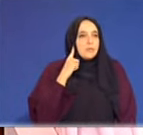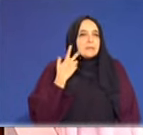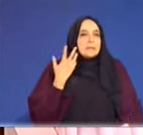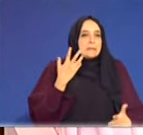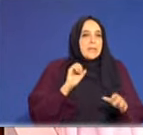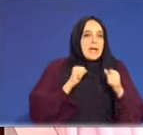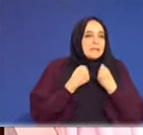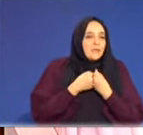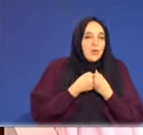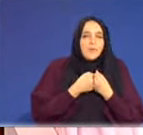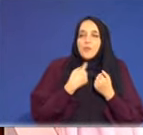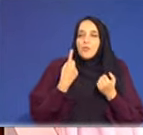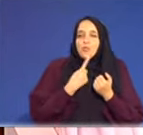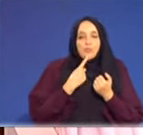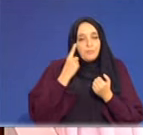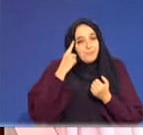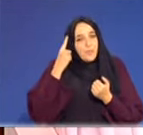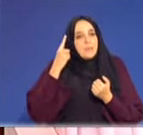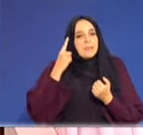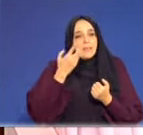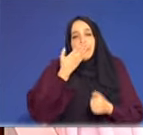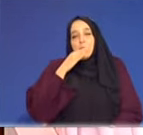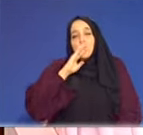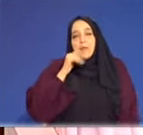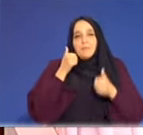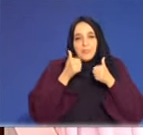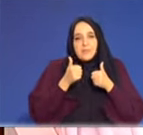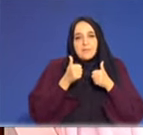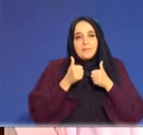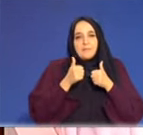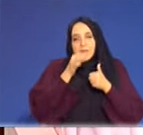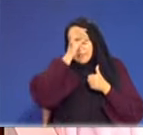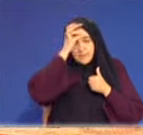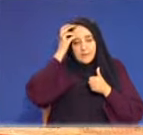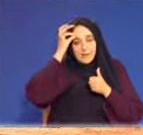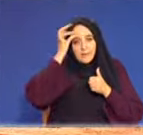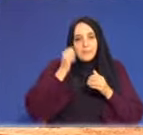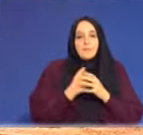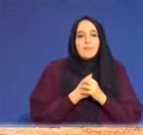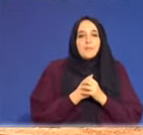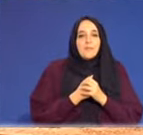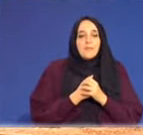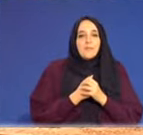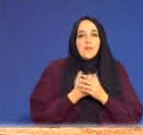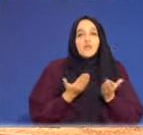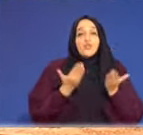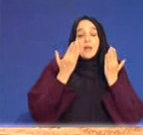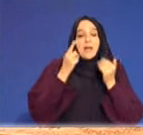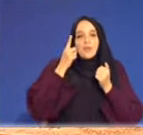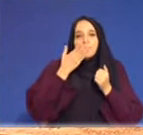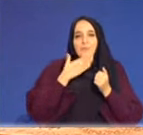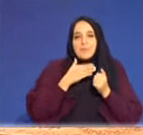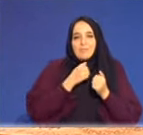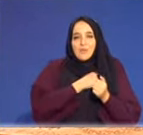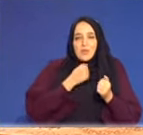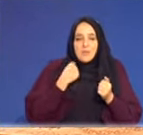تصرى كارثة كما هذه نقول الحمد لله الذي قدر ولطف، إن شاء الله ربي يعافيه، إن